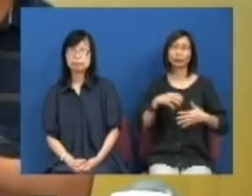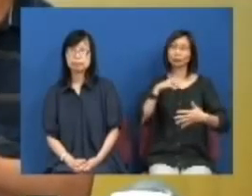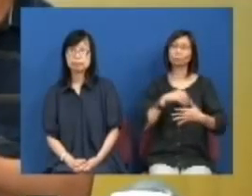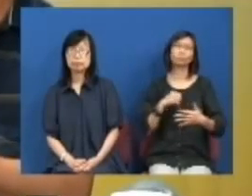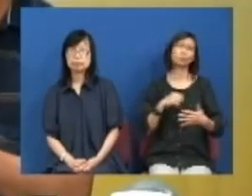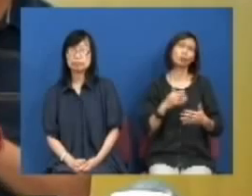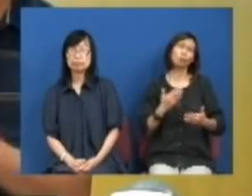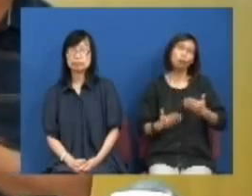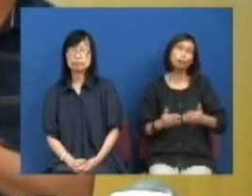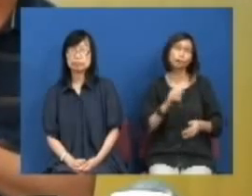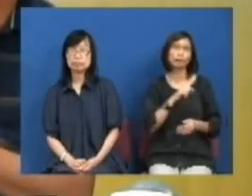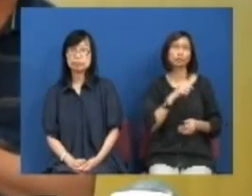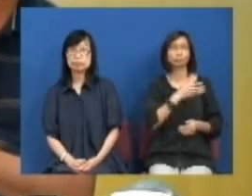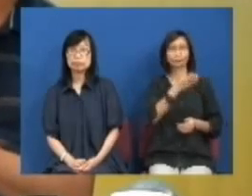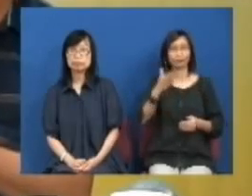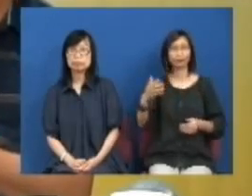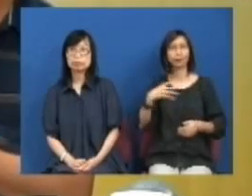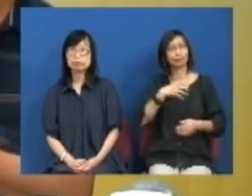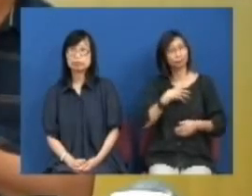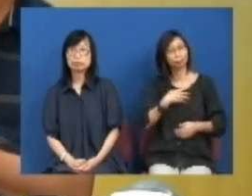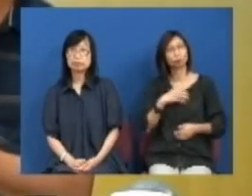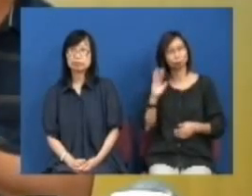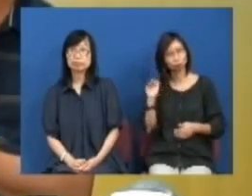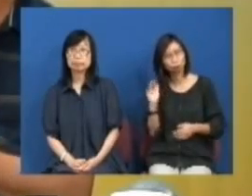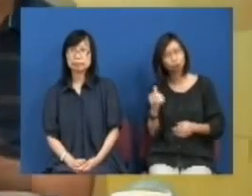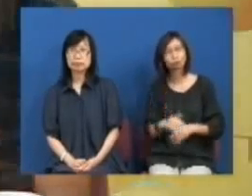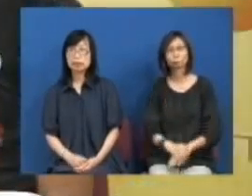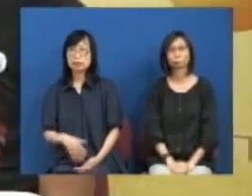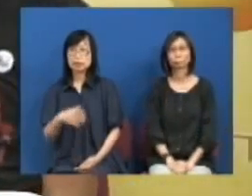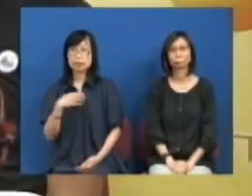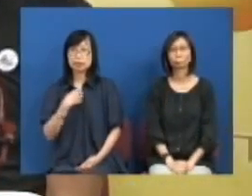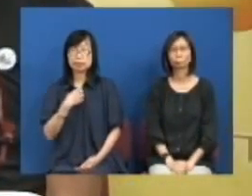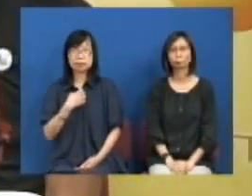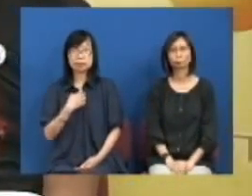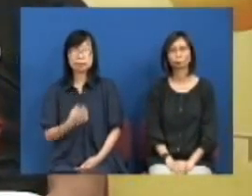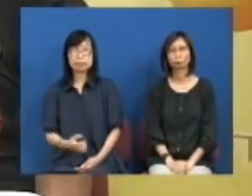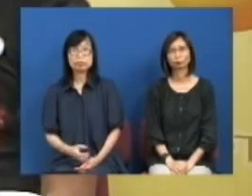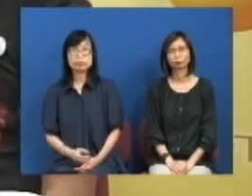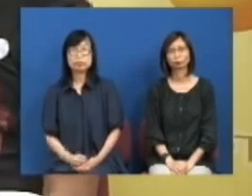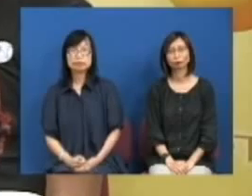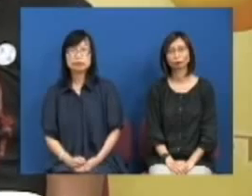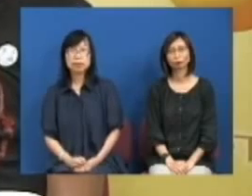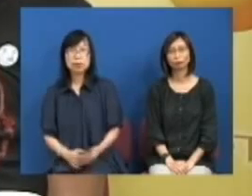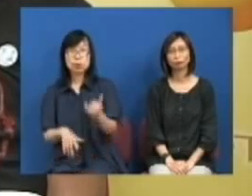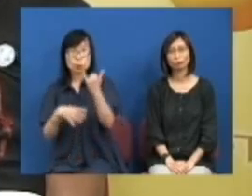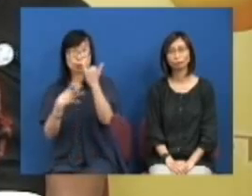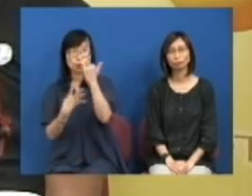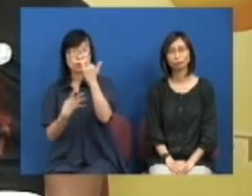家都可能都會感受到噶啦。 咁我就覺得即係六月四